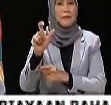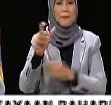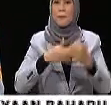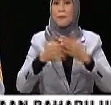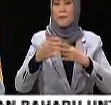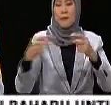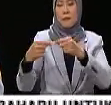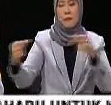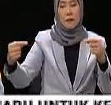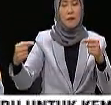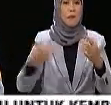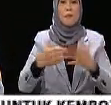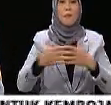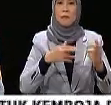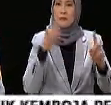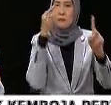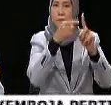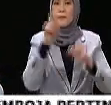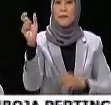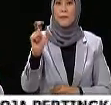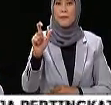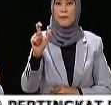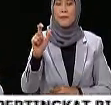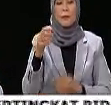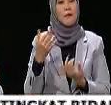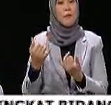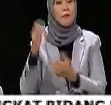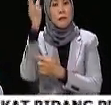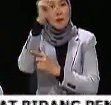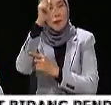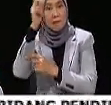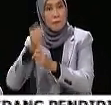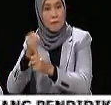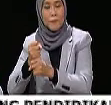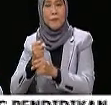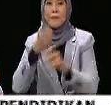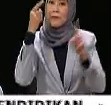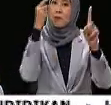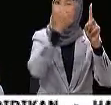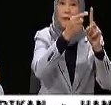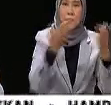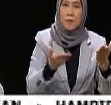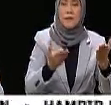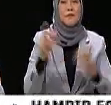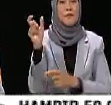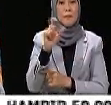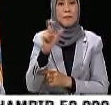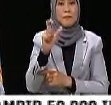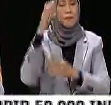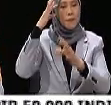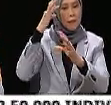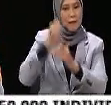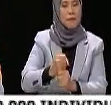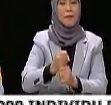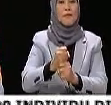kampun kita berpegangan Islam waktu kita berlaku kerajaan pun kita meskipun pegang prinsip kita elah dengan Islam akhir-akhir